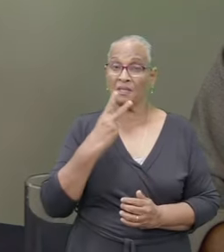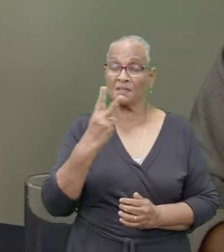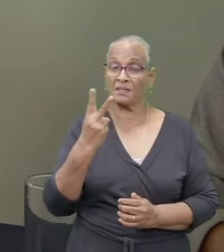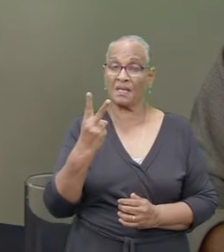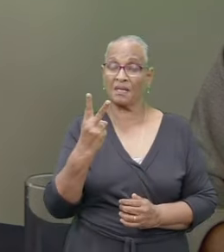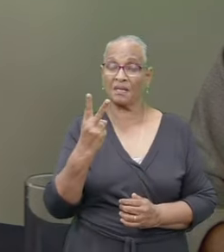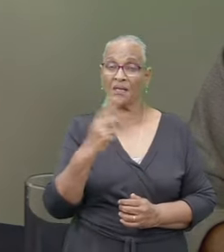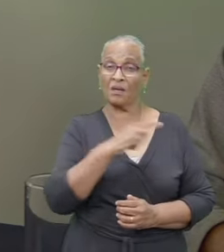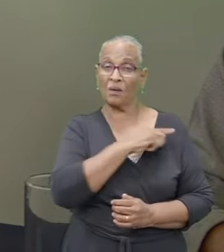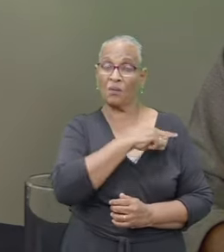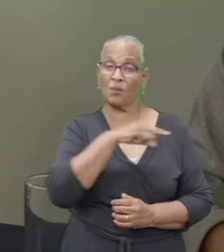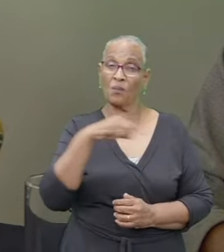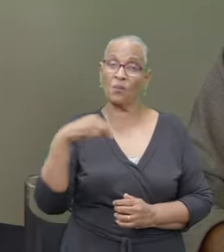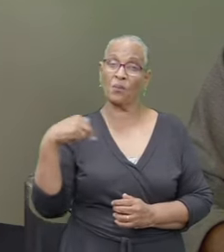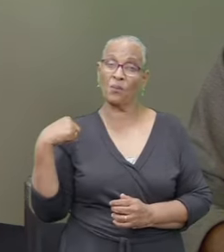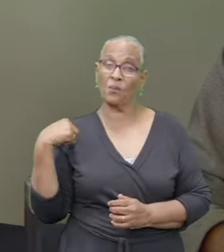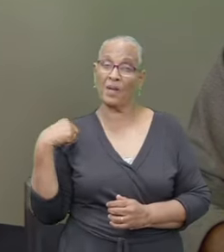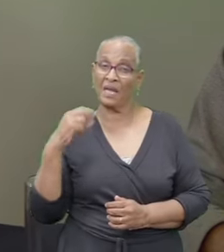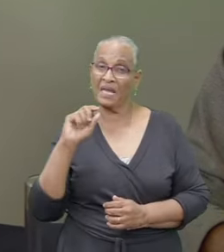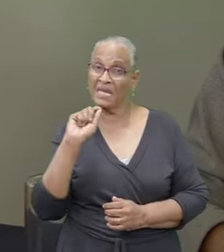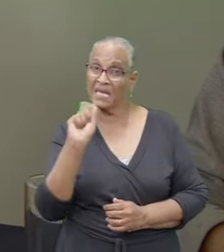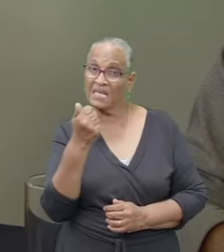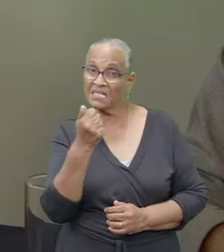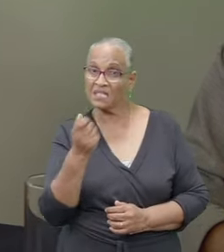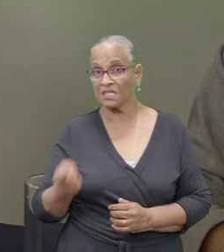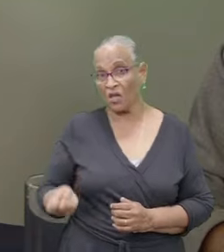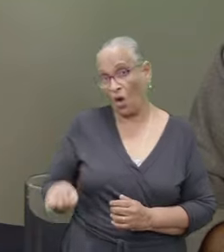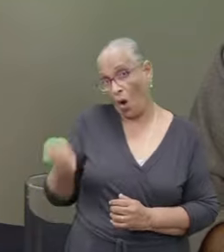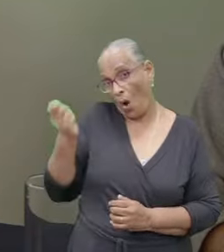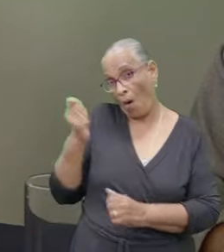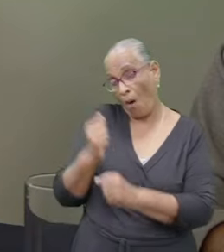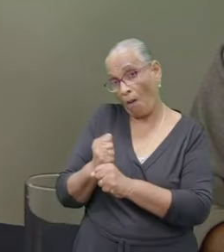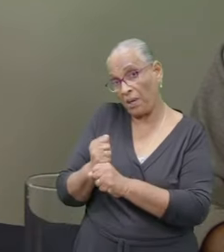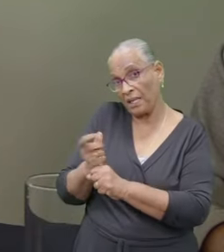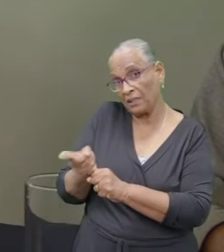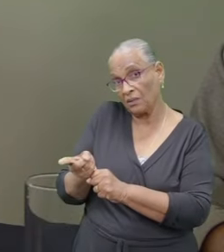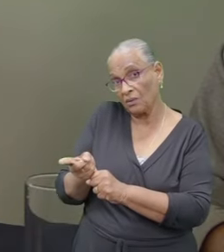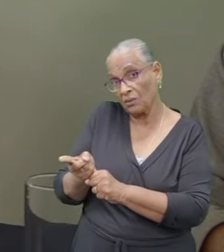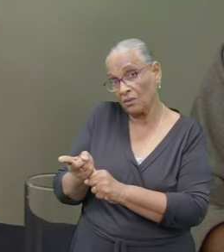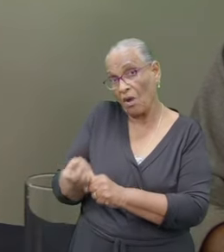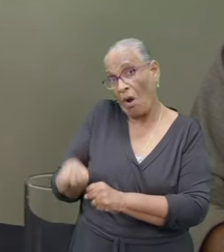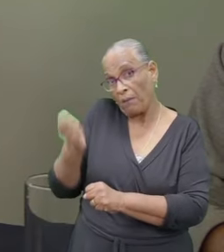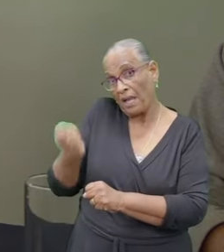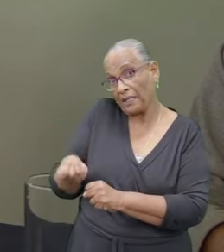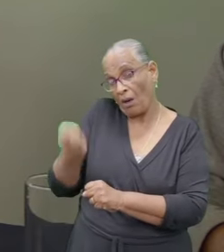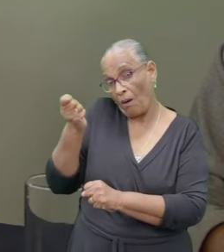we gaan iets doen aan de opleidingen, maar we gaan tegelijkertijd